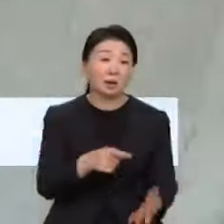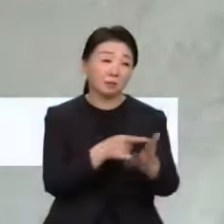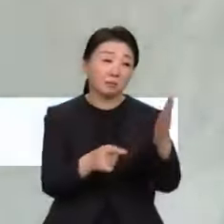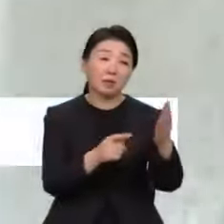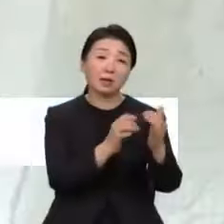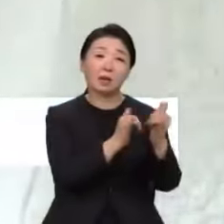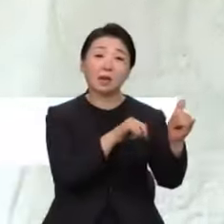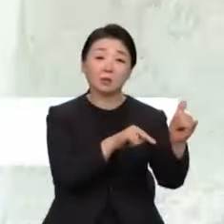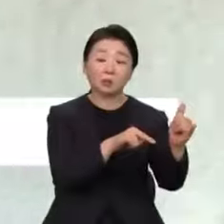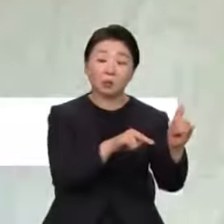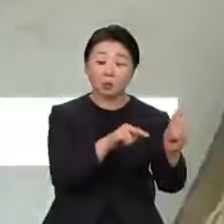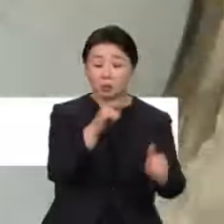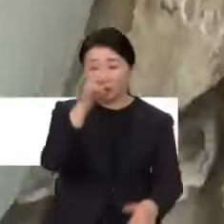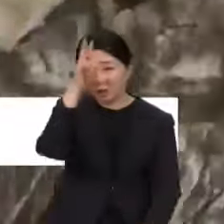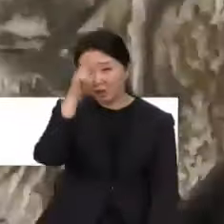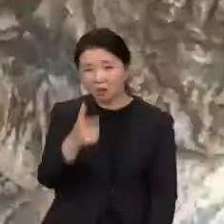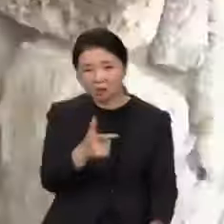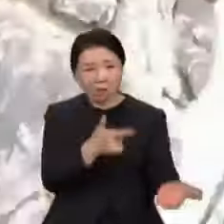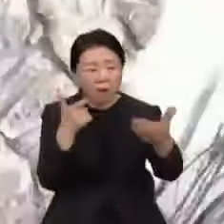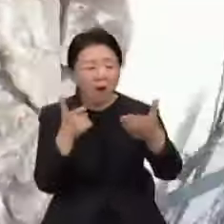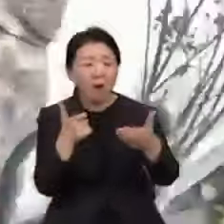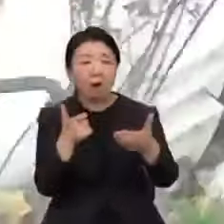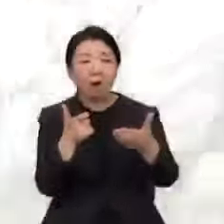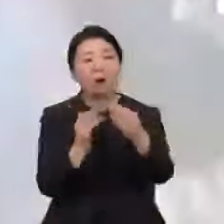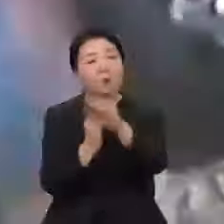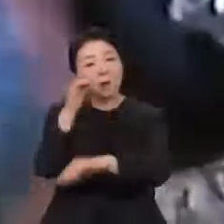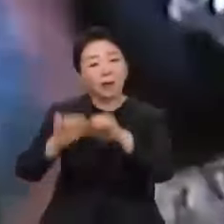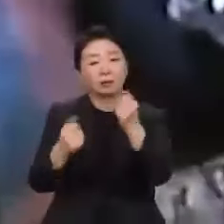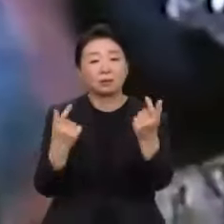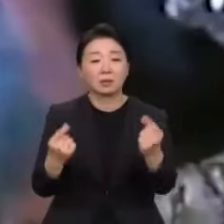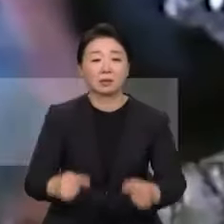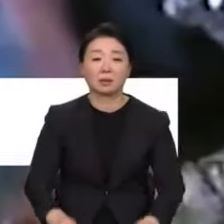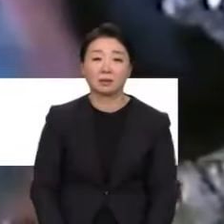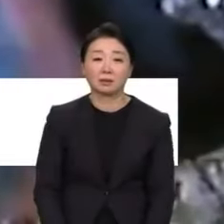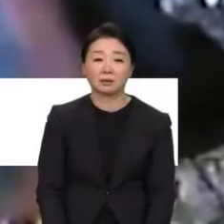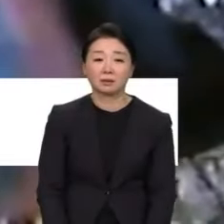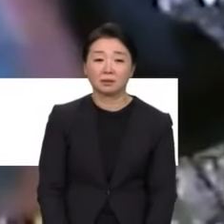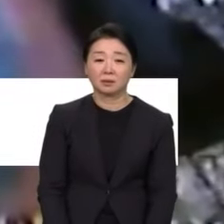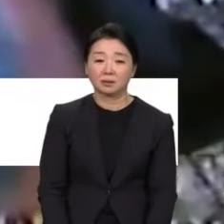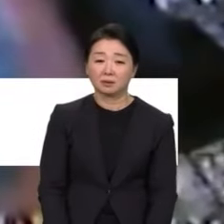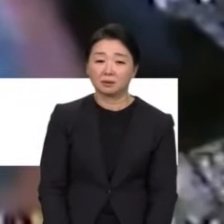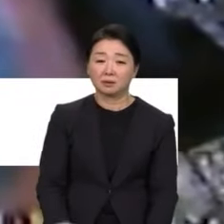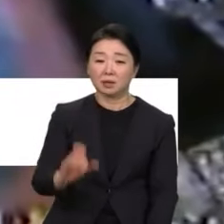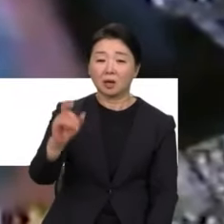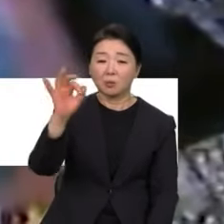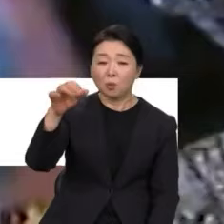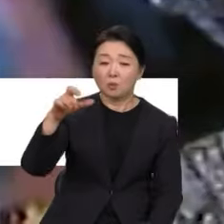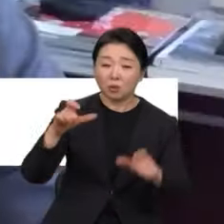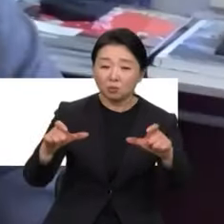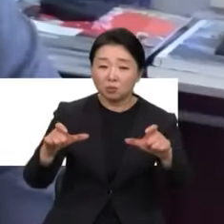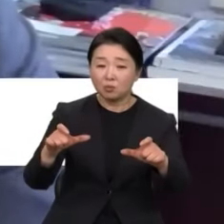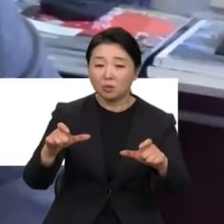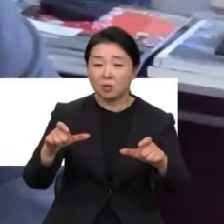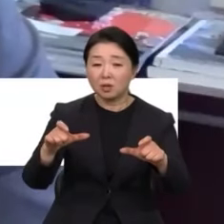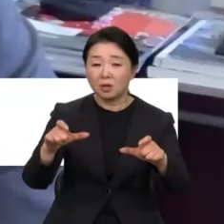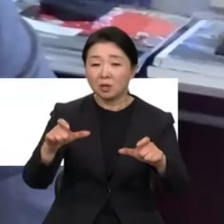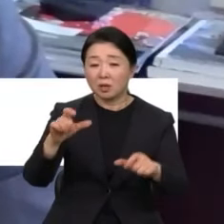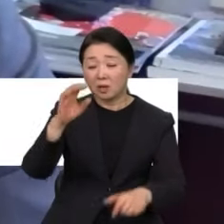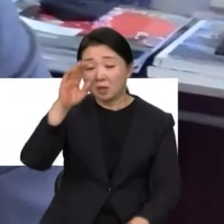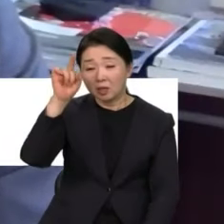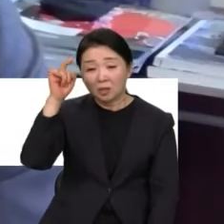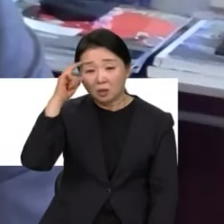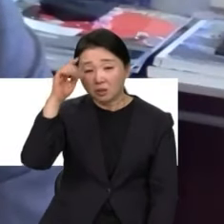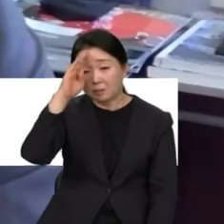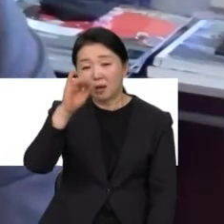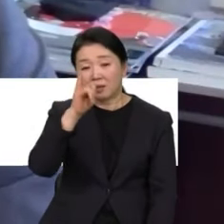측은 경찰의 초기 대응이 과도했다고 지적했습니다. In California, it gives direction that when you're encountering somebody